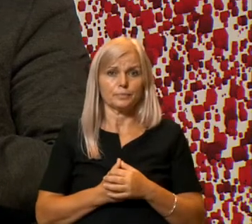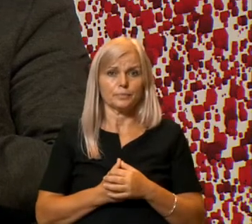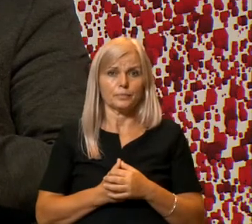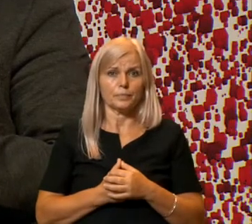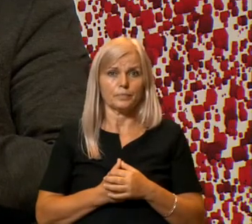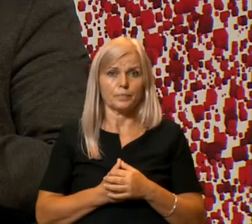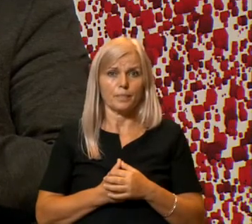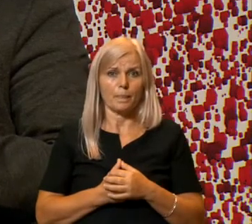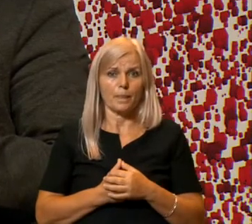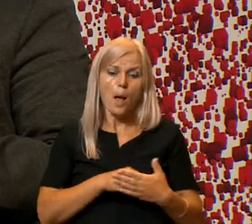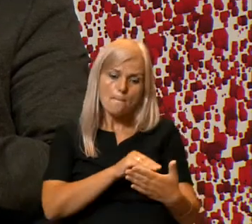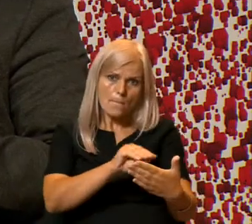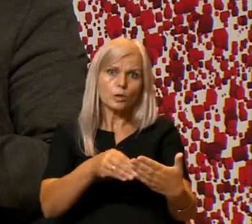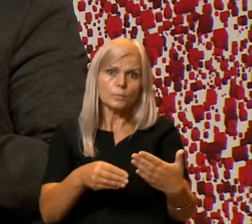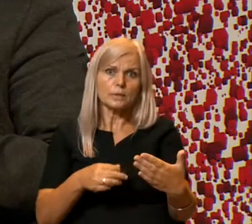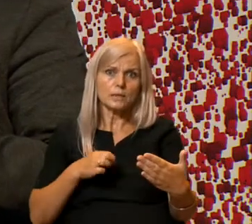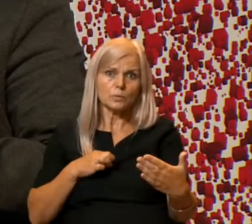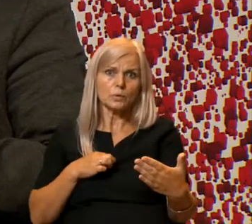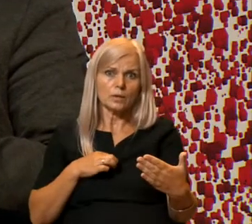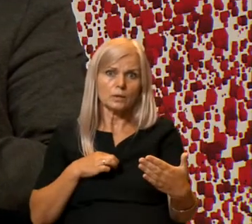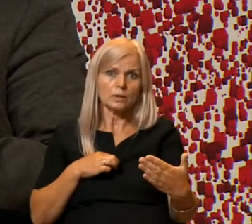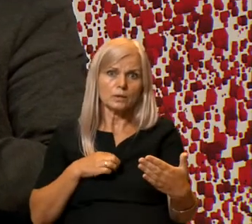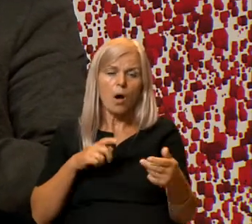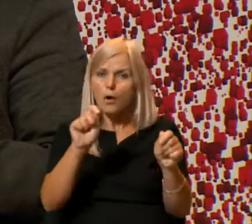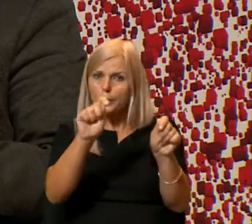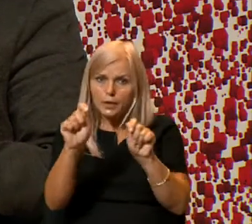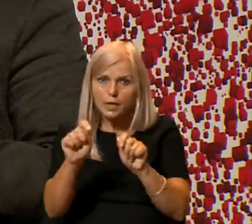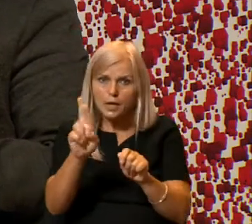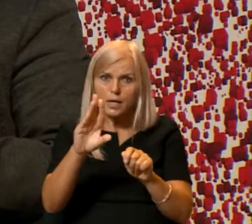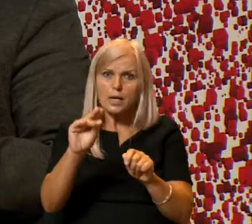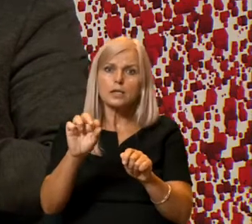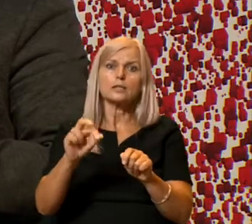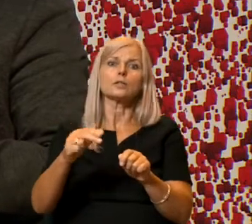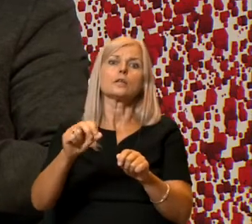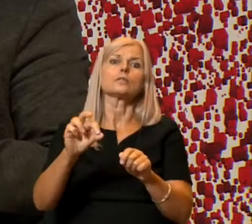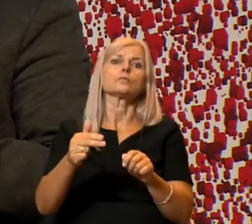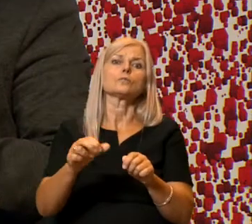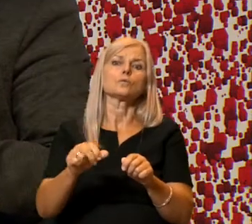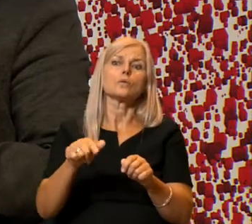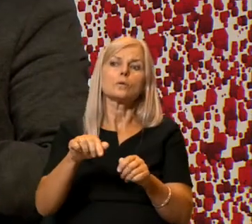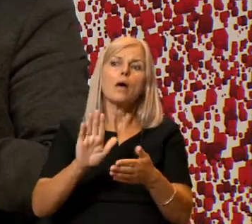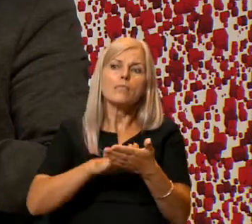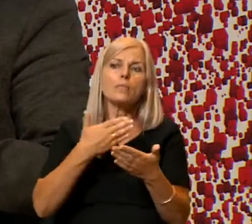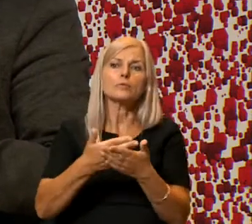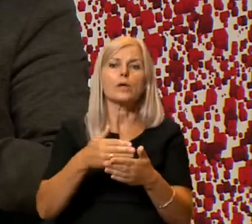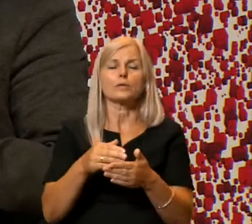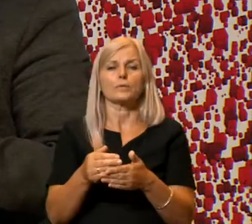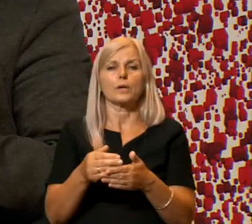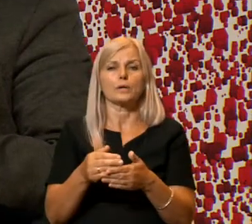niejako podpisać do tego wyzwania, do rezonansu, że na przykład